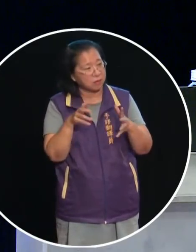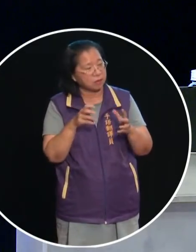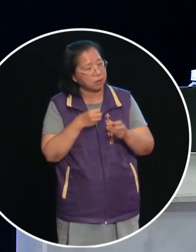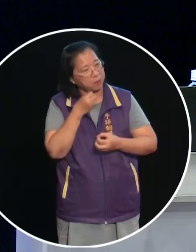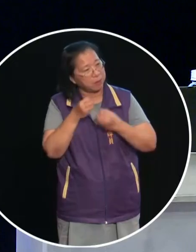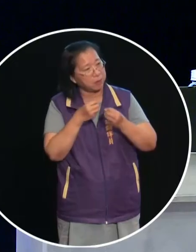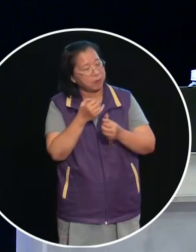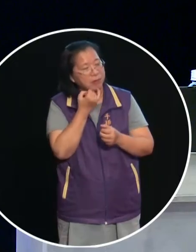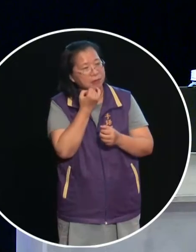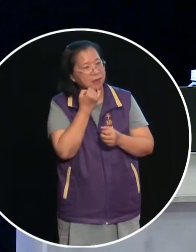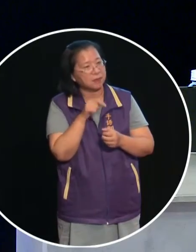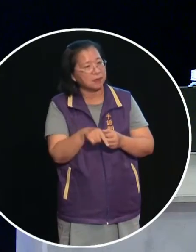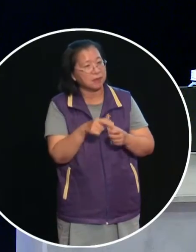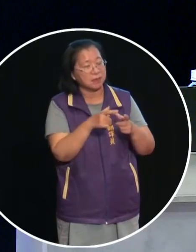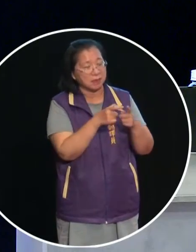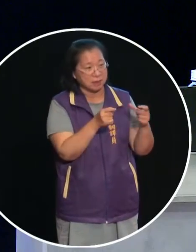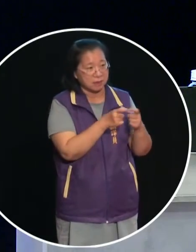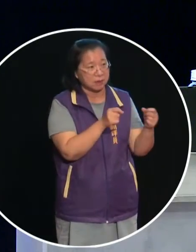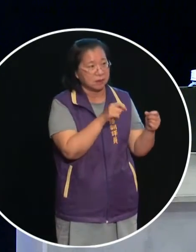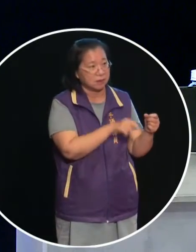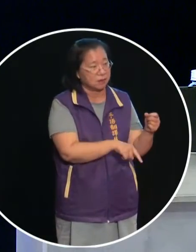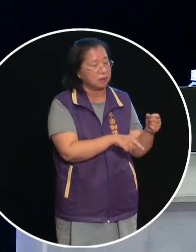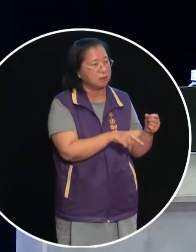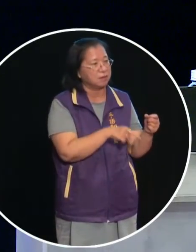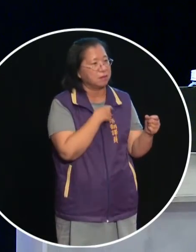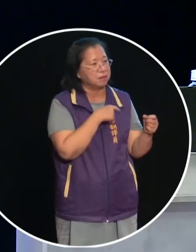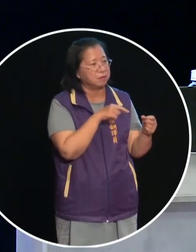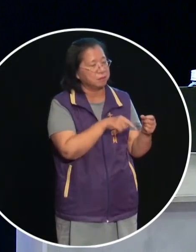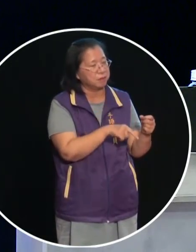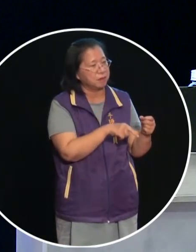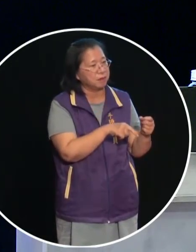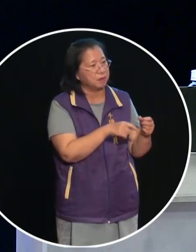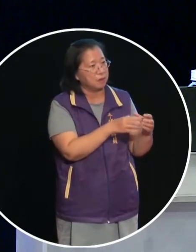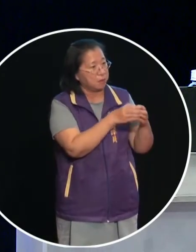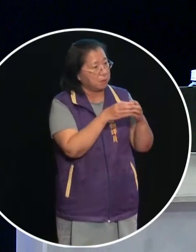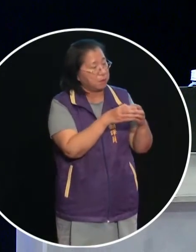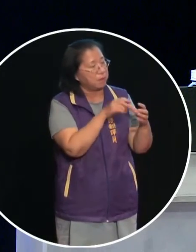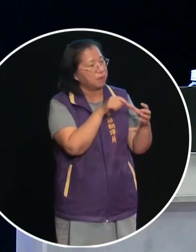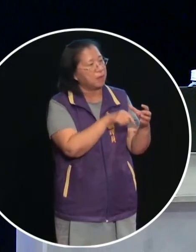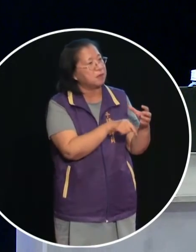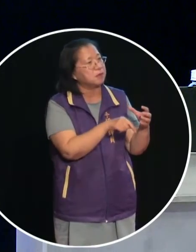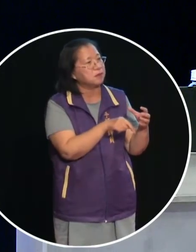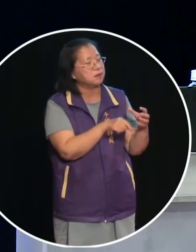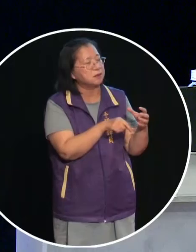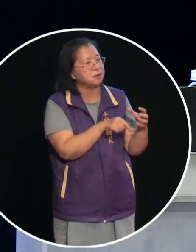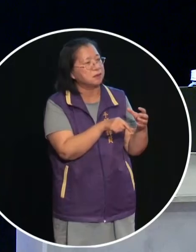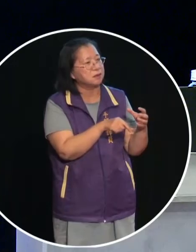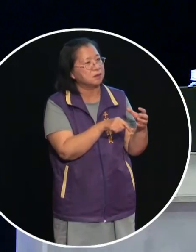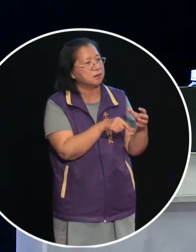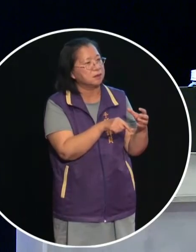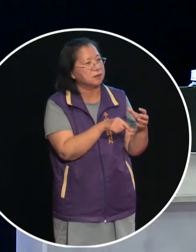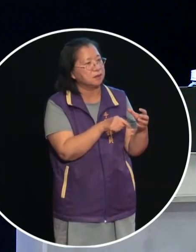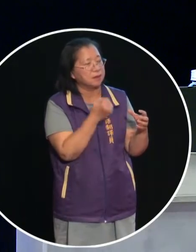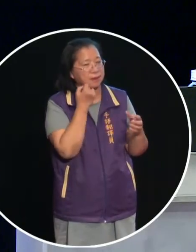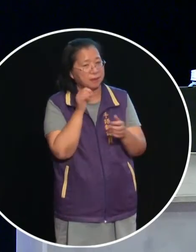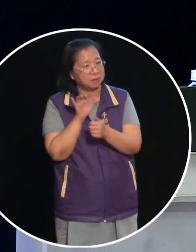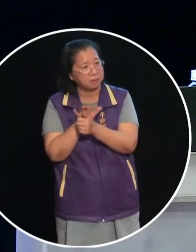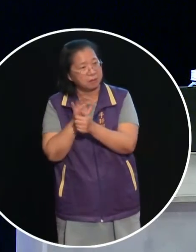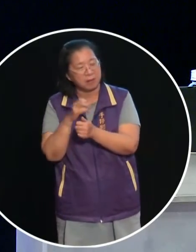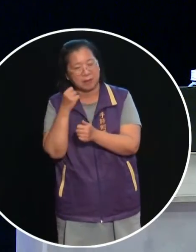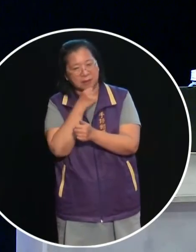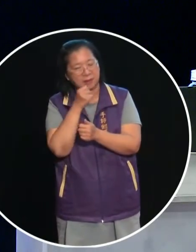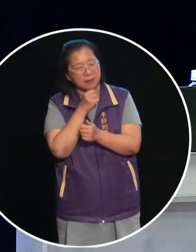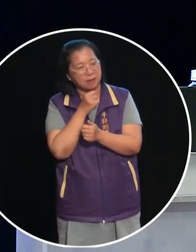本人的所谓日本人的亲台派。也经常讲一些这个为就是为台湾的讲